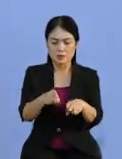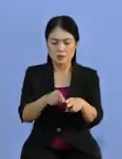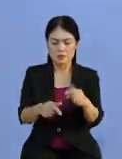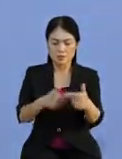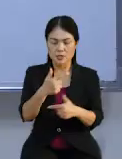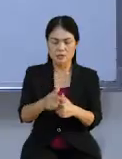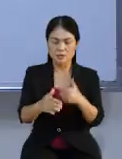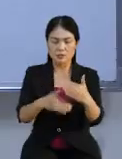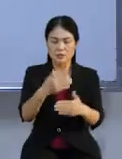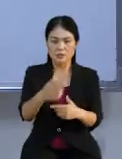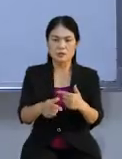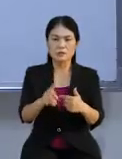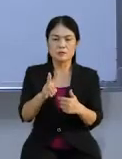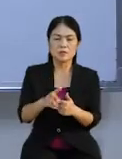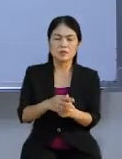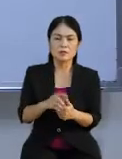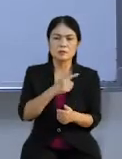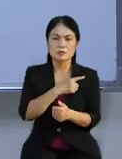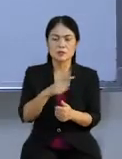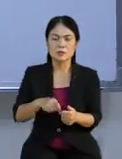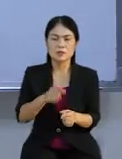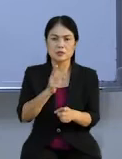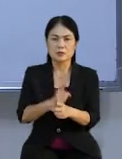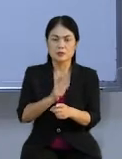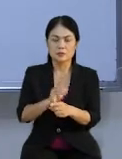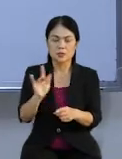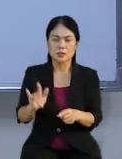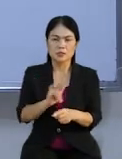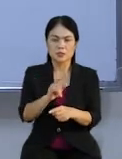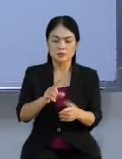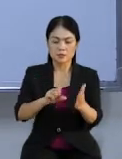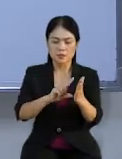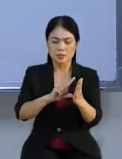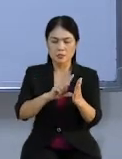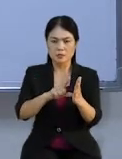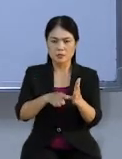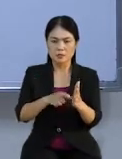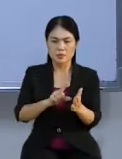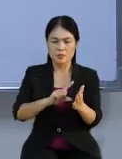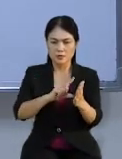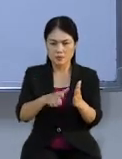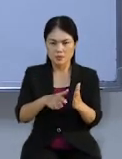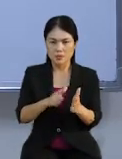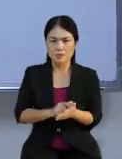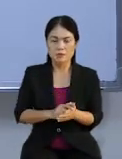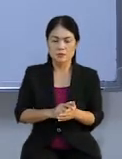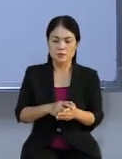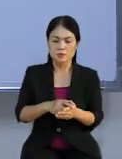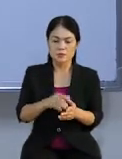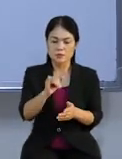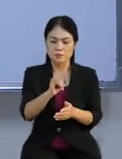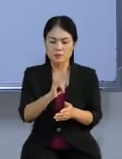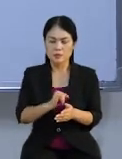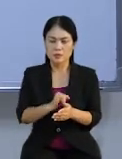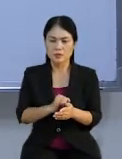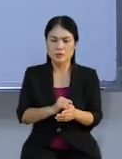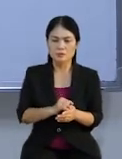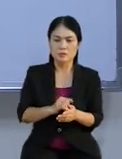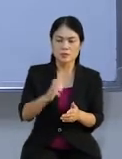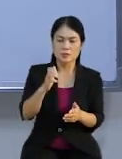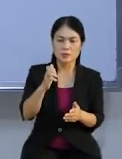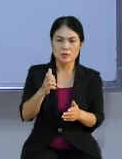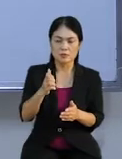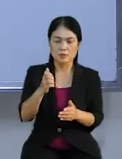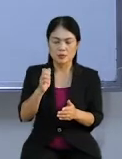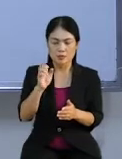hiện tìm pi để chứ trong hiện tìm pi đó bao giờ cứ dân trai ca pra đại chiến và pra đại chiến cứ dân trai cú nụ pi cắt